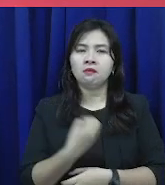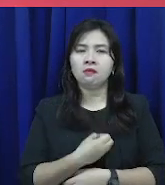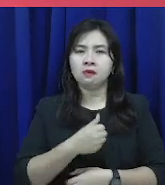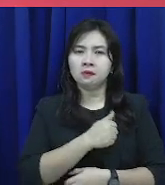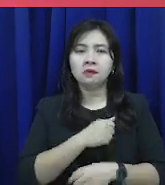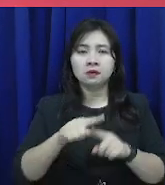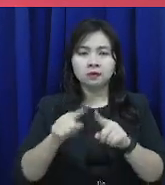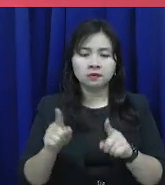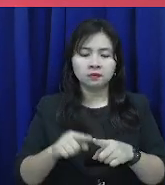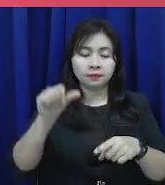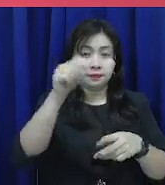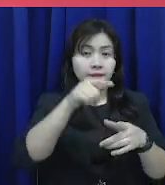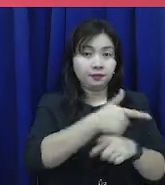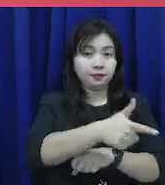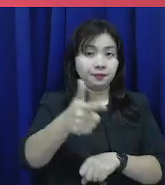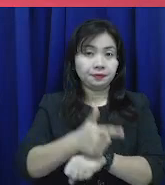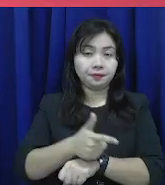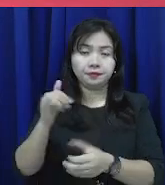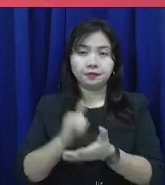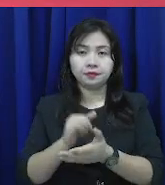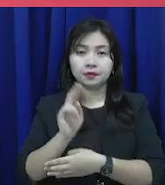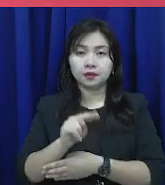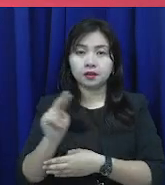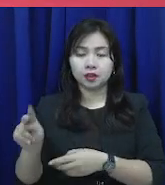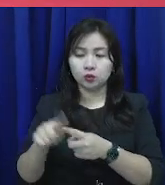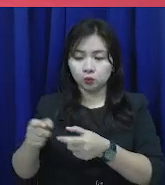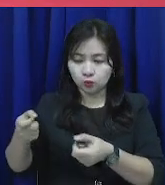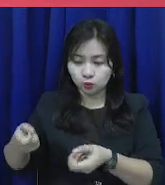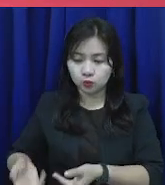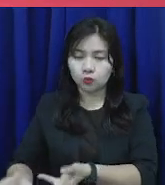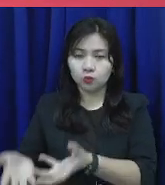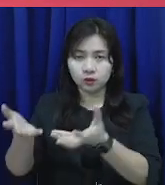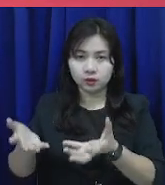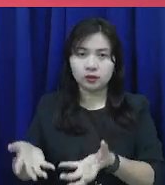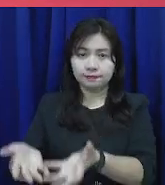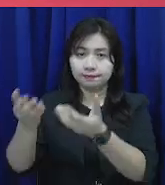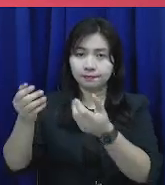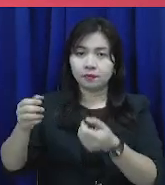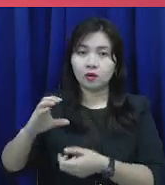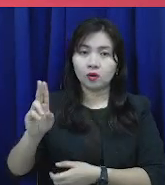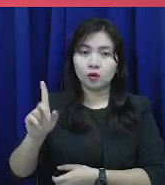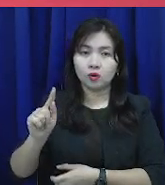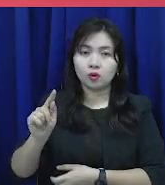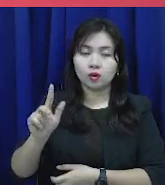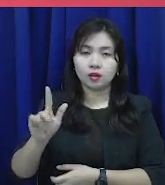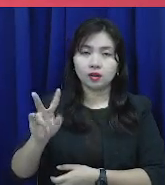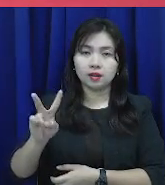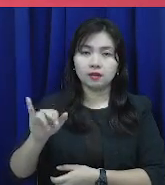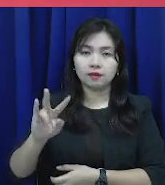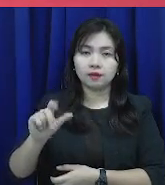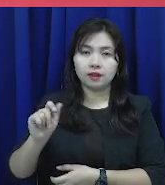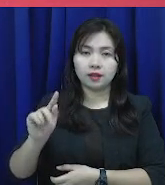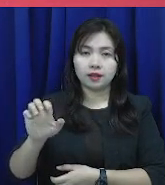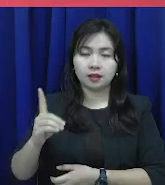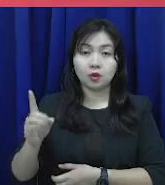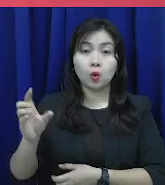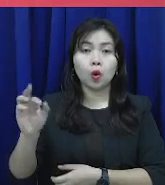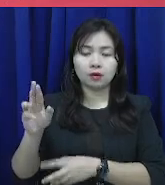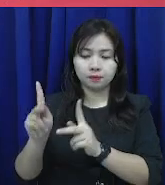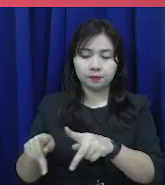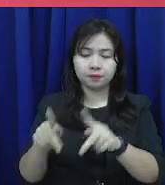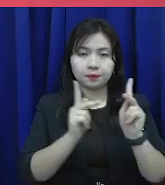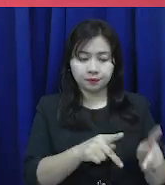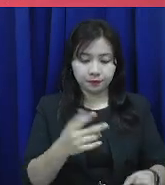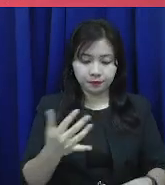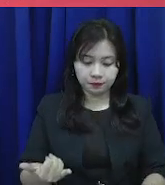grounds which needed to be cultivated you see we are the grounds na kinakailangan ma-cut going back